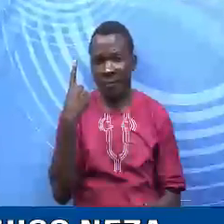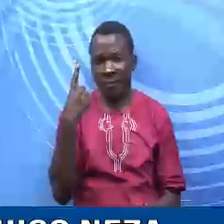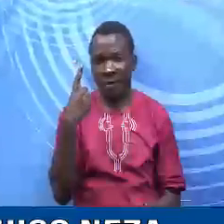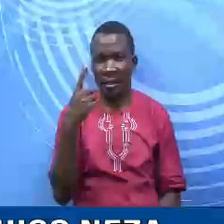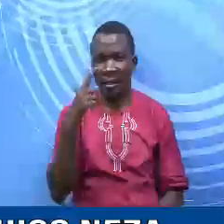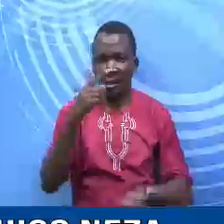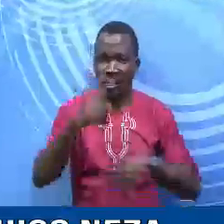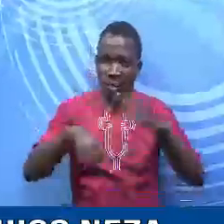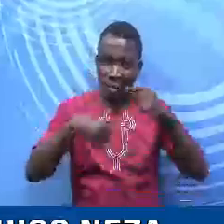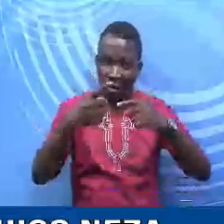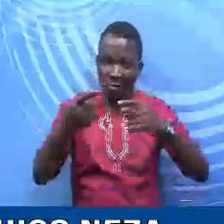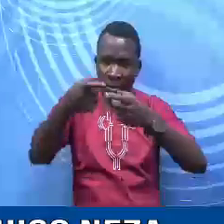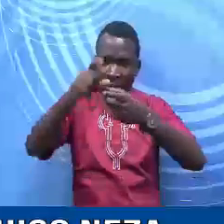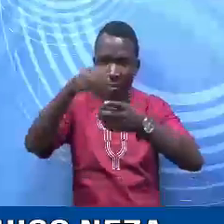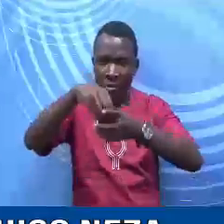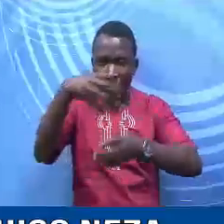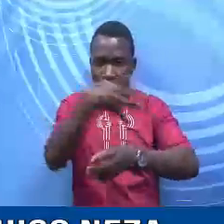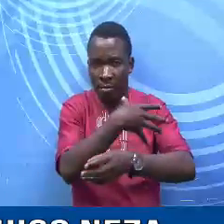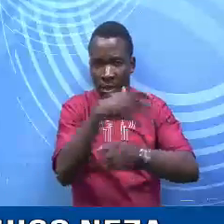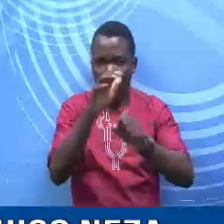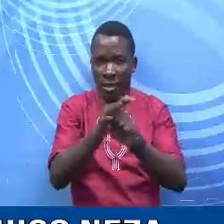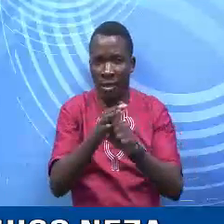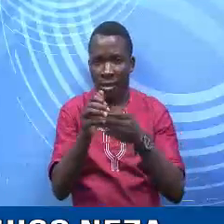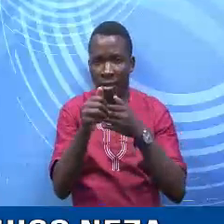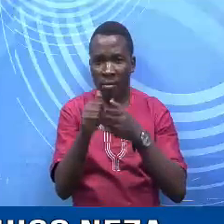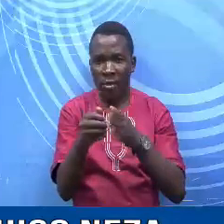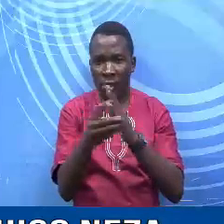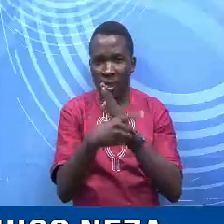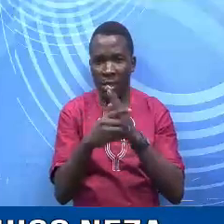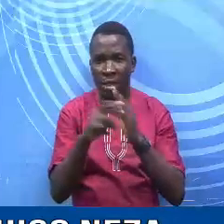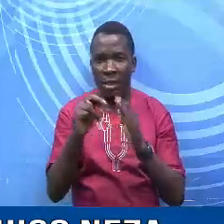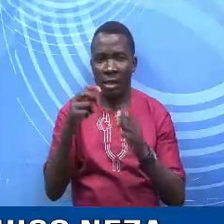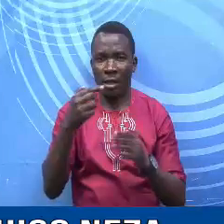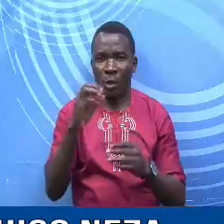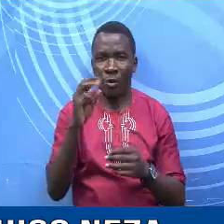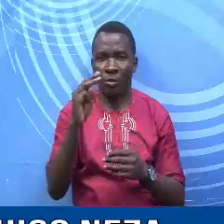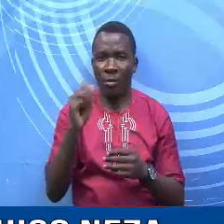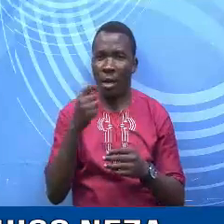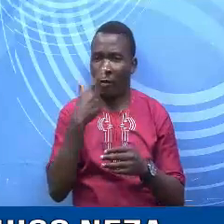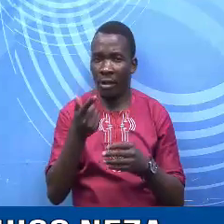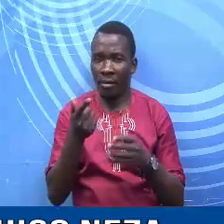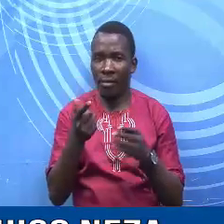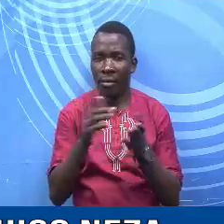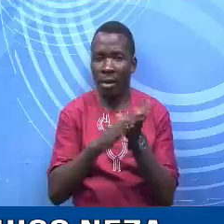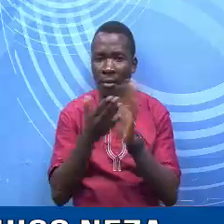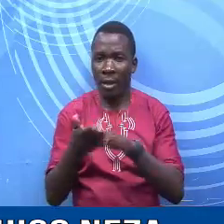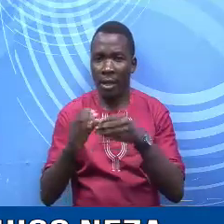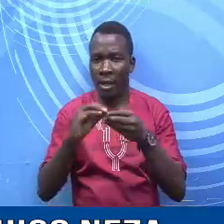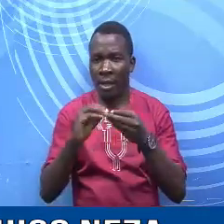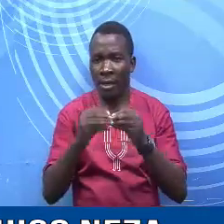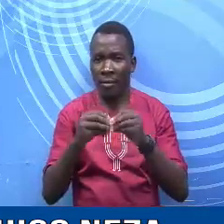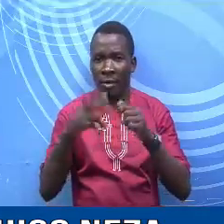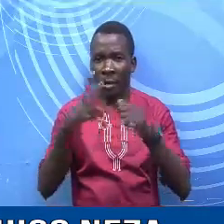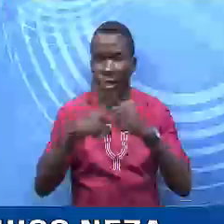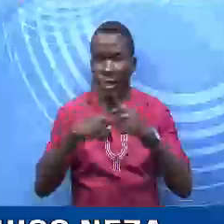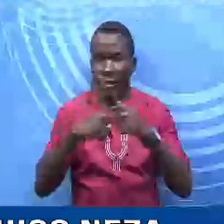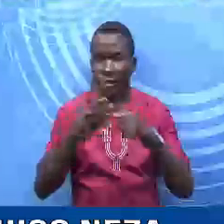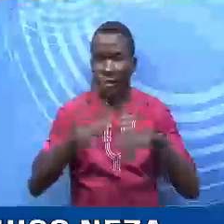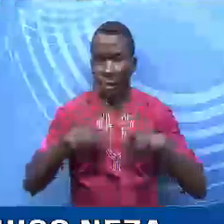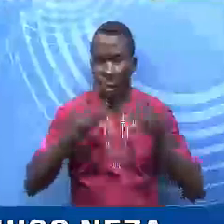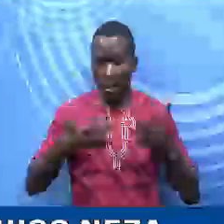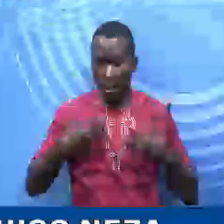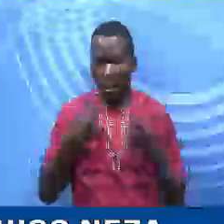tuzakomeza dushyiremo imbaraga nyinshi. Umuyobozi w'akarere ka Ngoma Nambaje Afrodise avuga ko kuba baragize umwanya wa 7 ari umwanya wo kwishimira, ariko kandi ko nawe atari